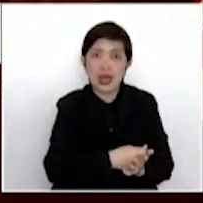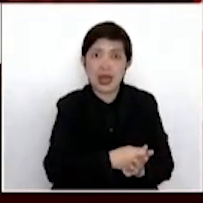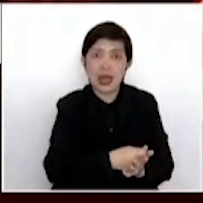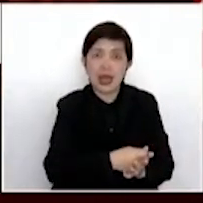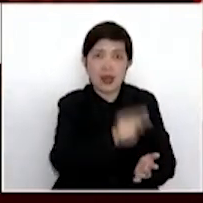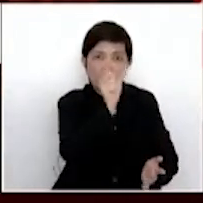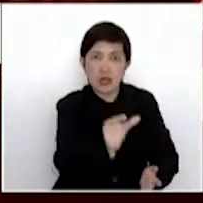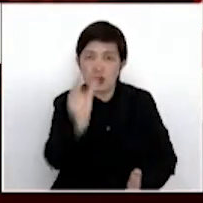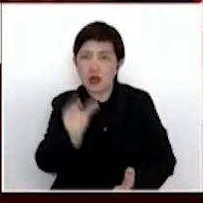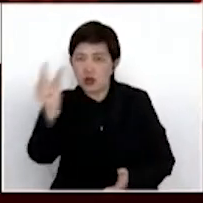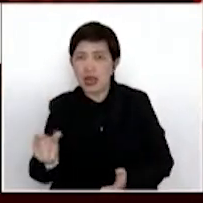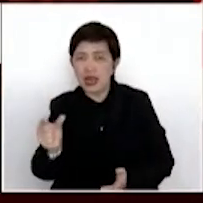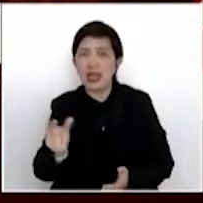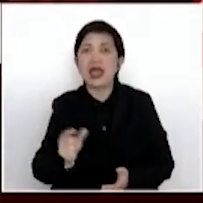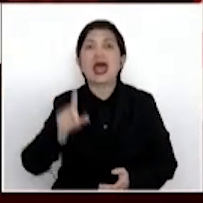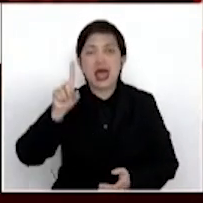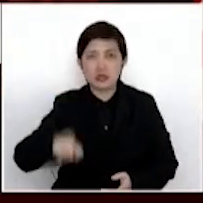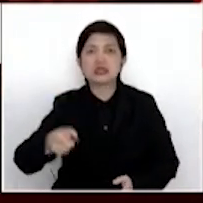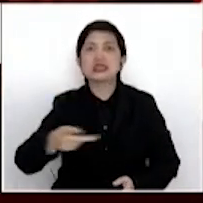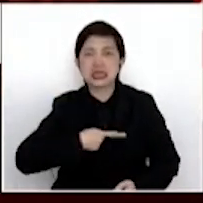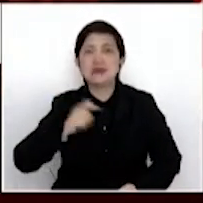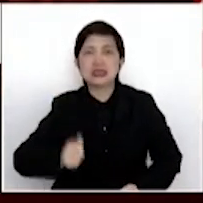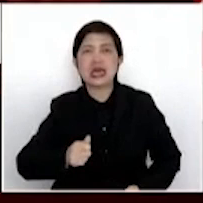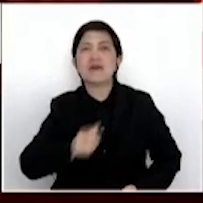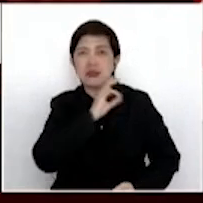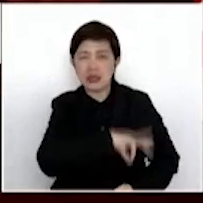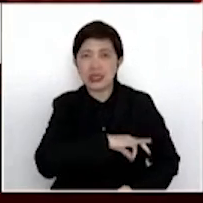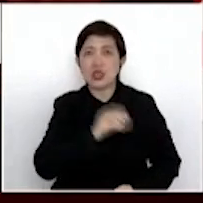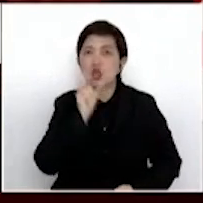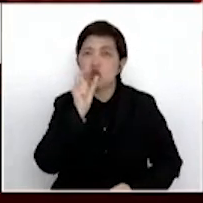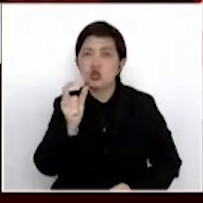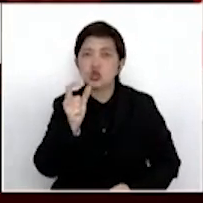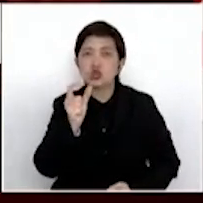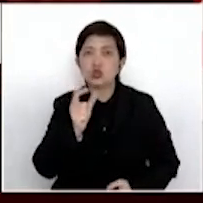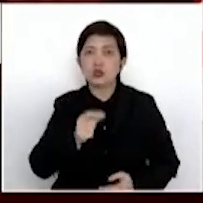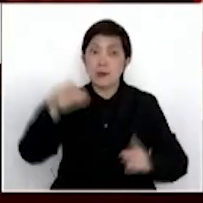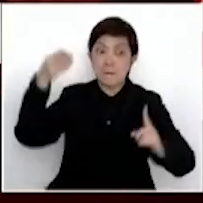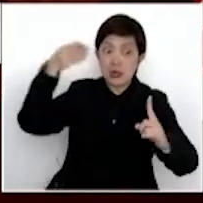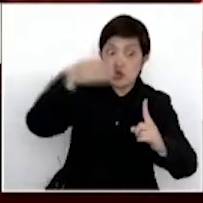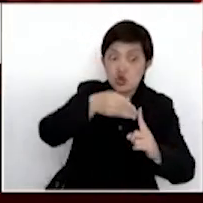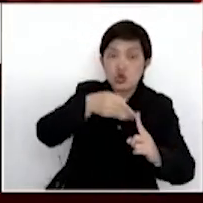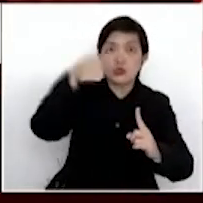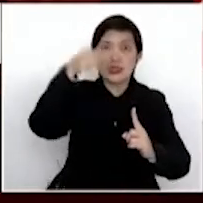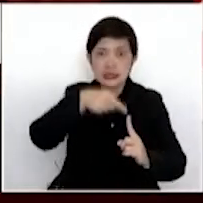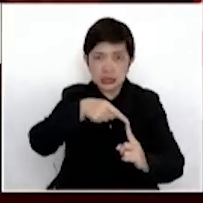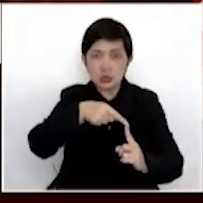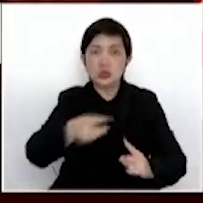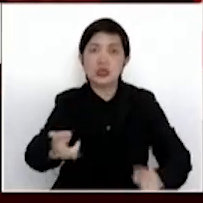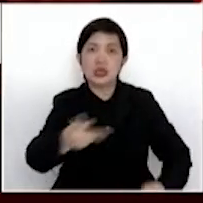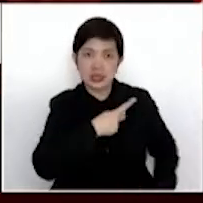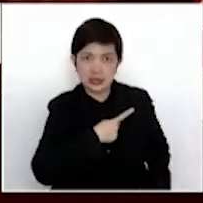harus bisa dimanfaatkan oleh sebab itu e untuk mengacu ke sana